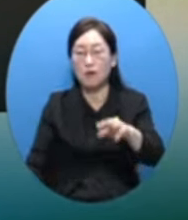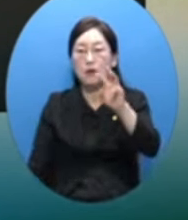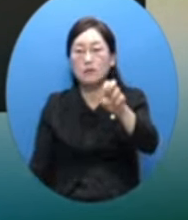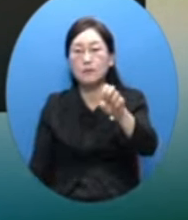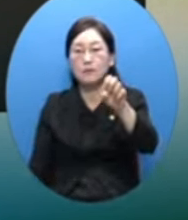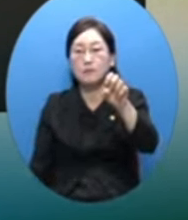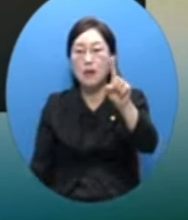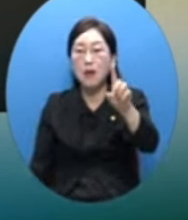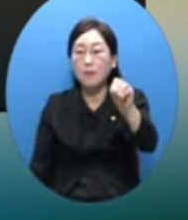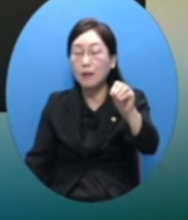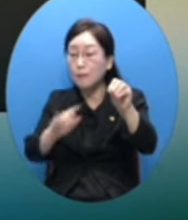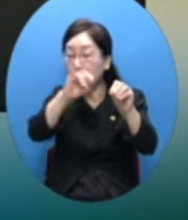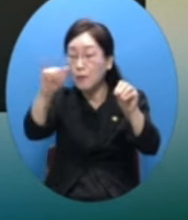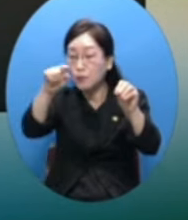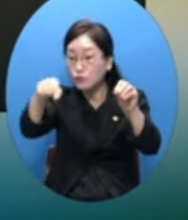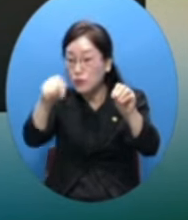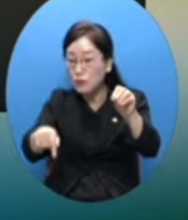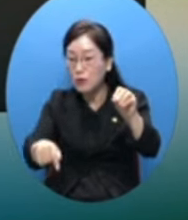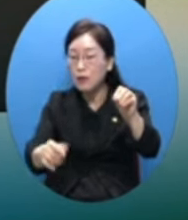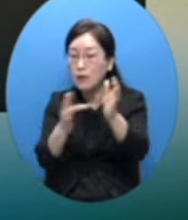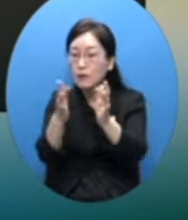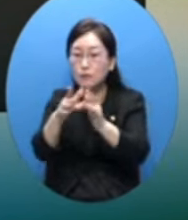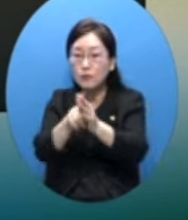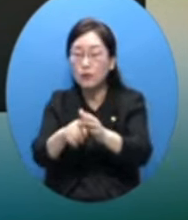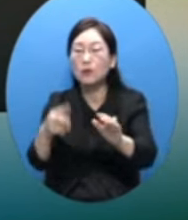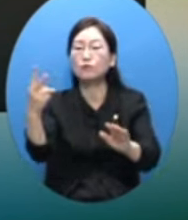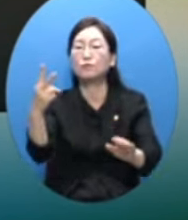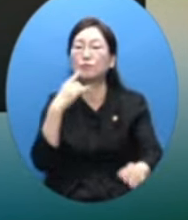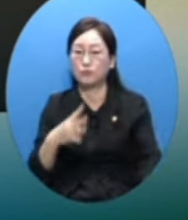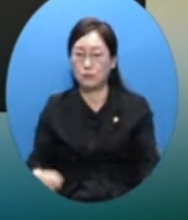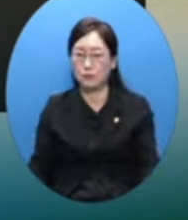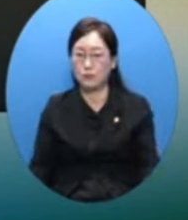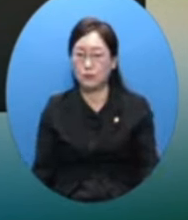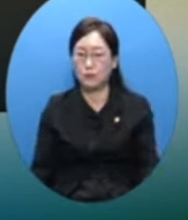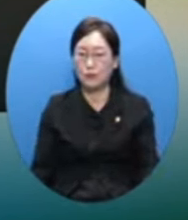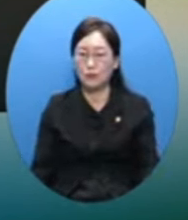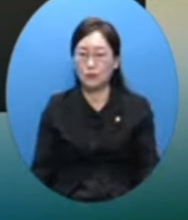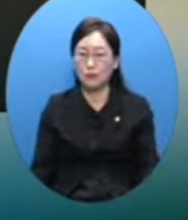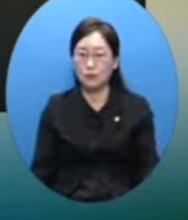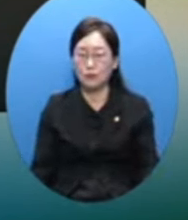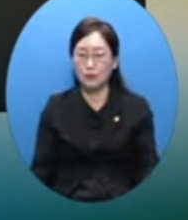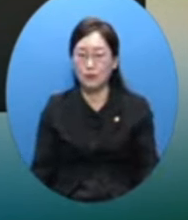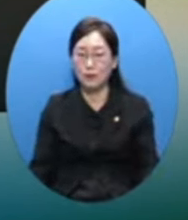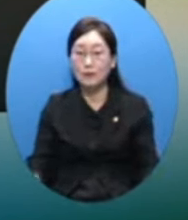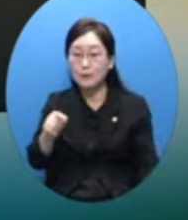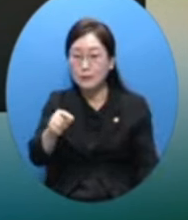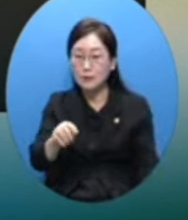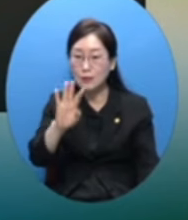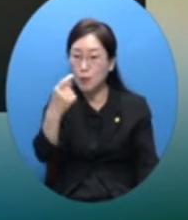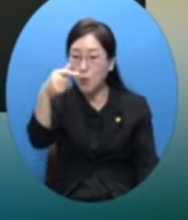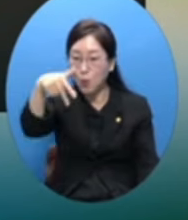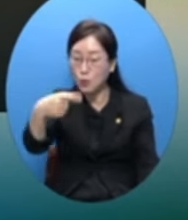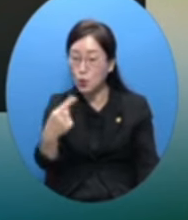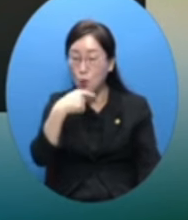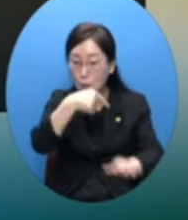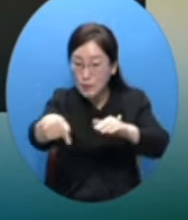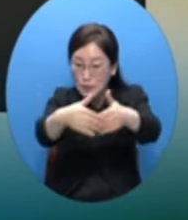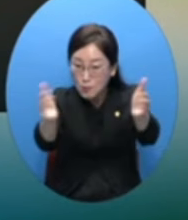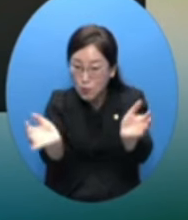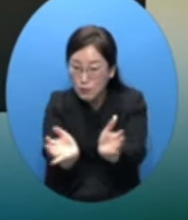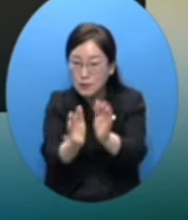31만 명 중에 예수를 믿는 사람이 두 사람 있었습니다. 두 사람. 그래서 이 보조족의 복음을 전하기 위해서